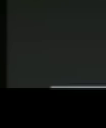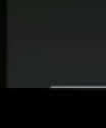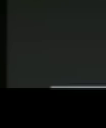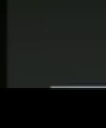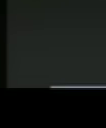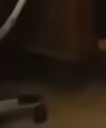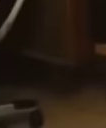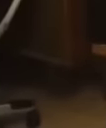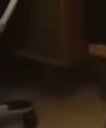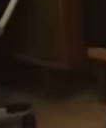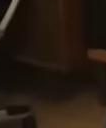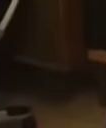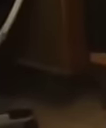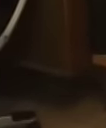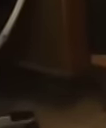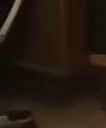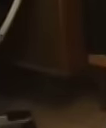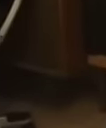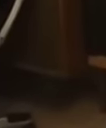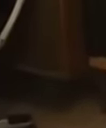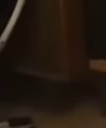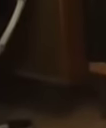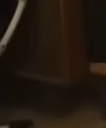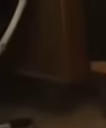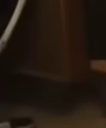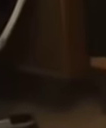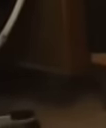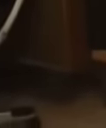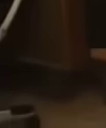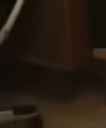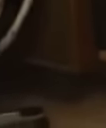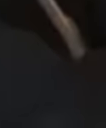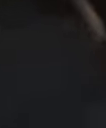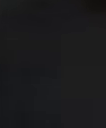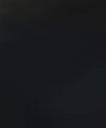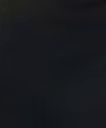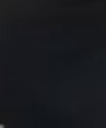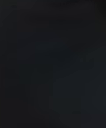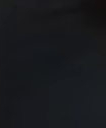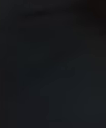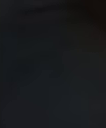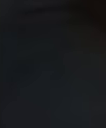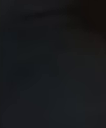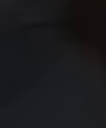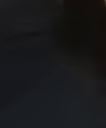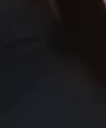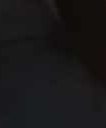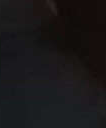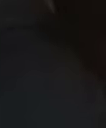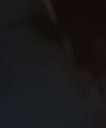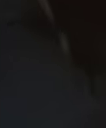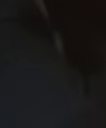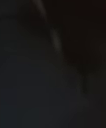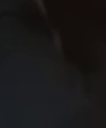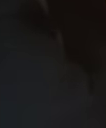של לשנוא? לא לוותר לנו, ודאי לא לוותר לו. לא לוותר לו, שום אופן. הם אוהבים אותנו קטנים. אחרי שיהיה